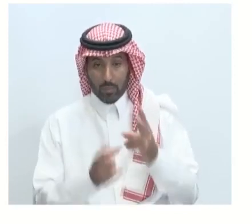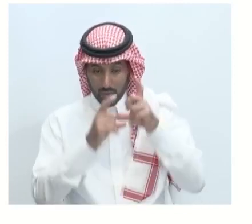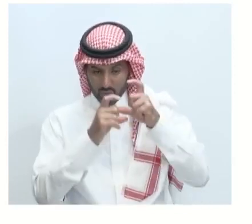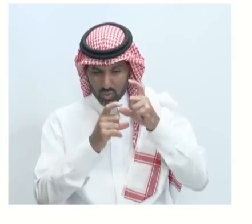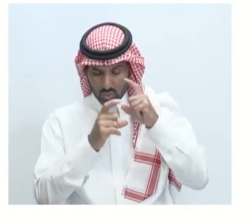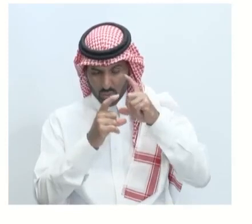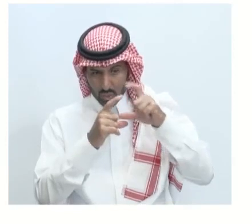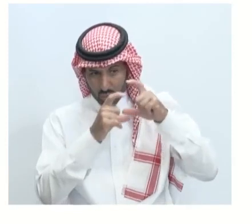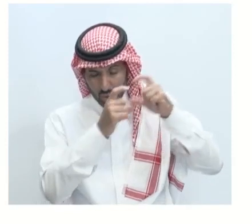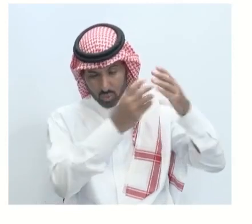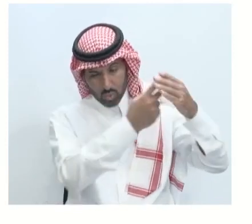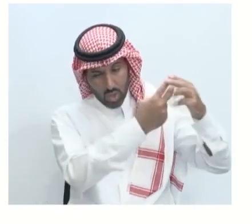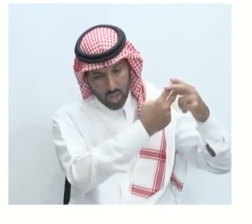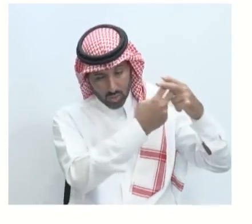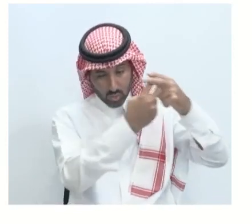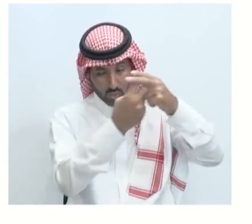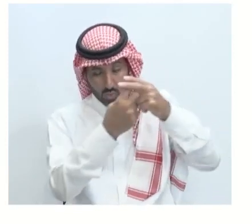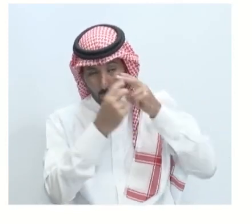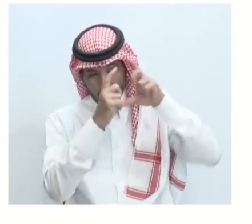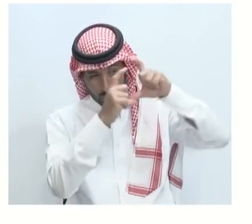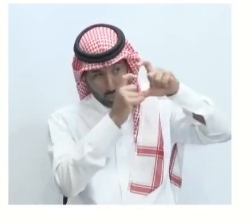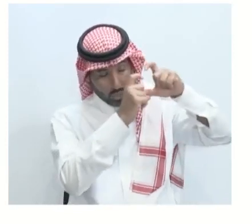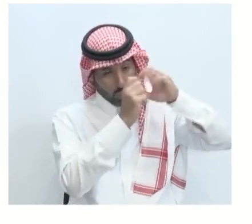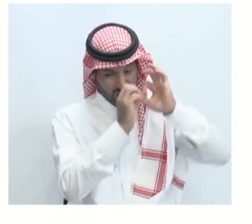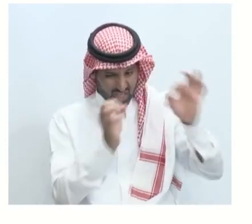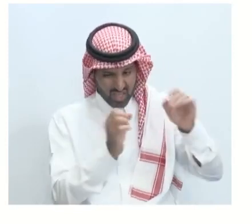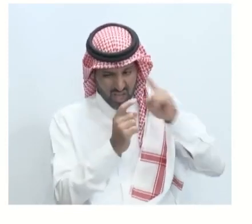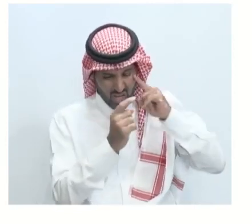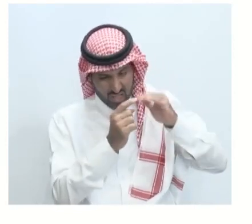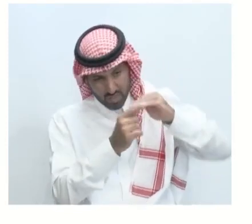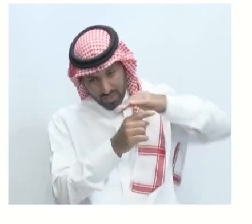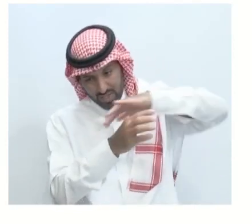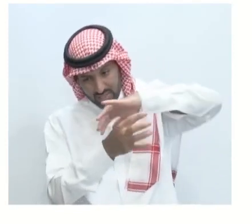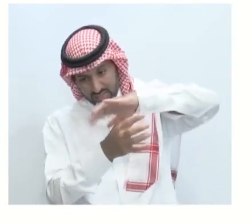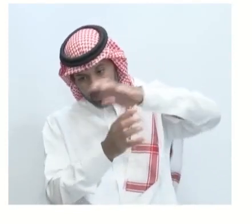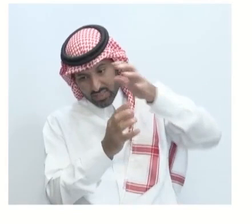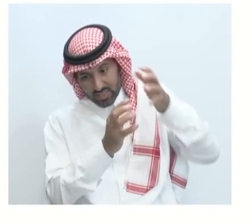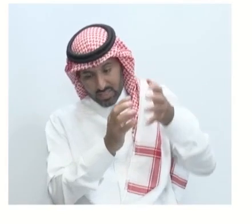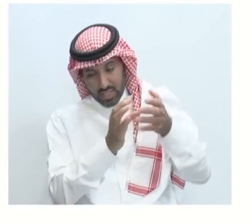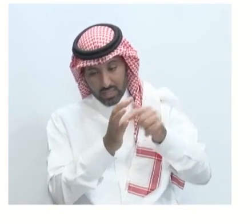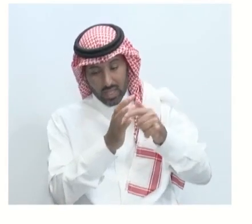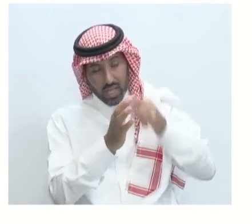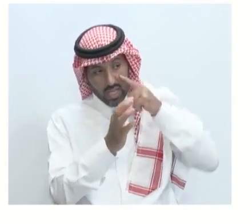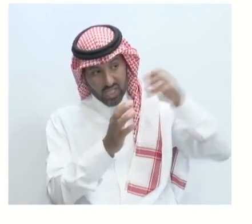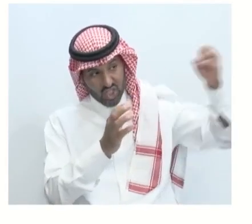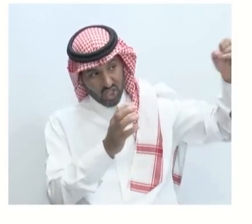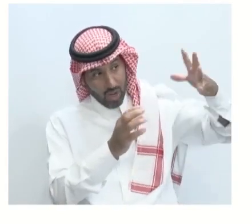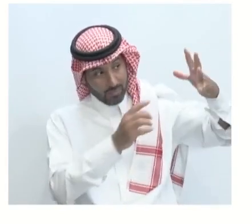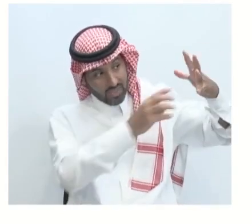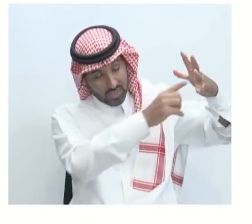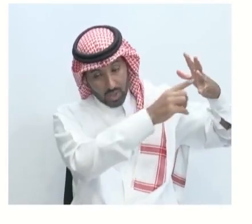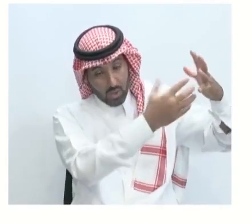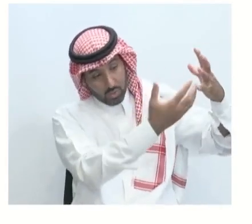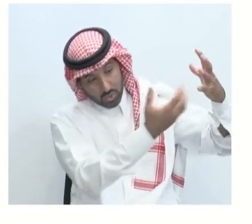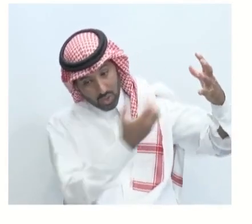عزيزتي الطالبه لقد تم الحصول على صوره دقيقه للطبقات الداخليه للشمس وما يخرج